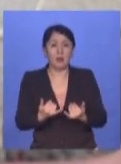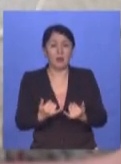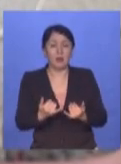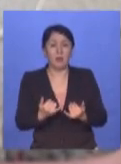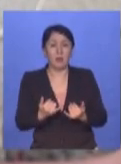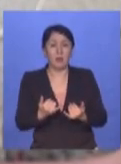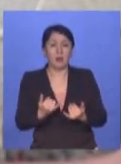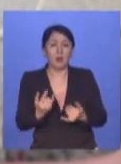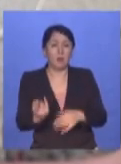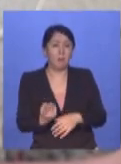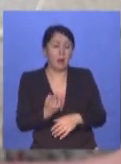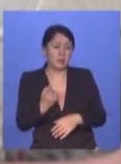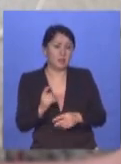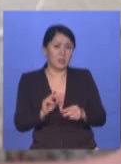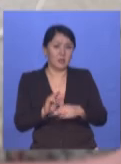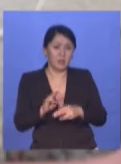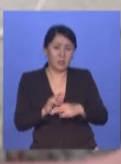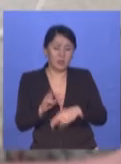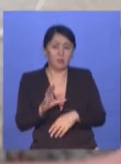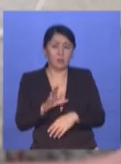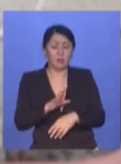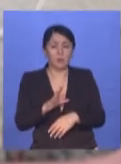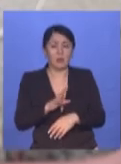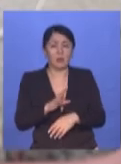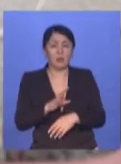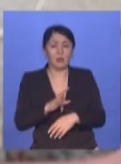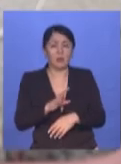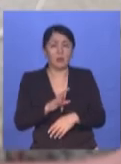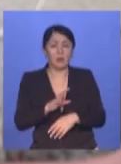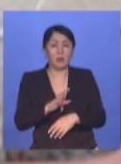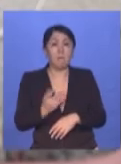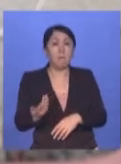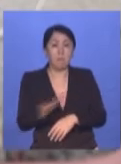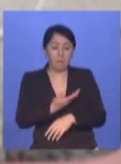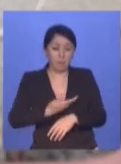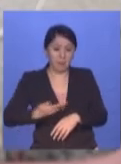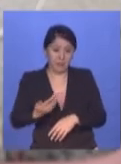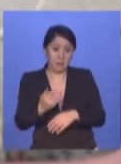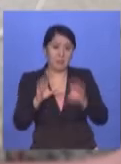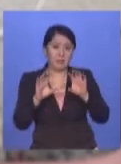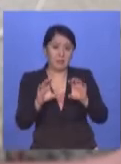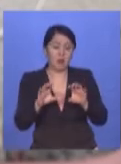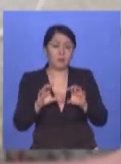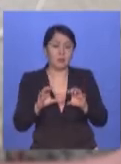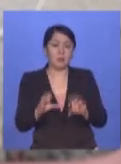мастер-класс пен тренингтарды өткіздік. Онда қаншалықты біздің заңымызды